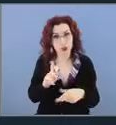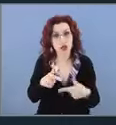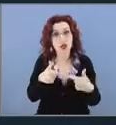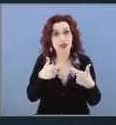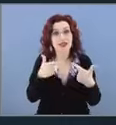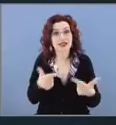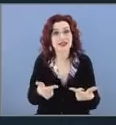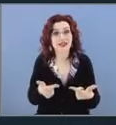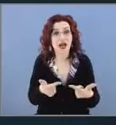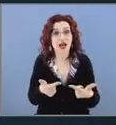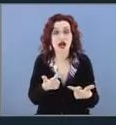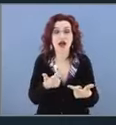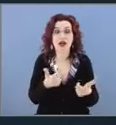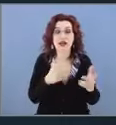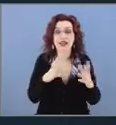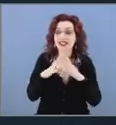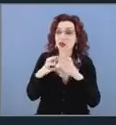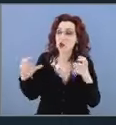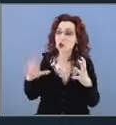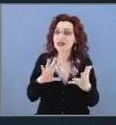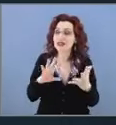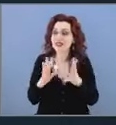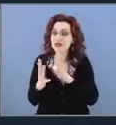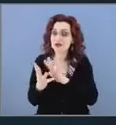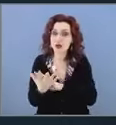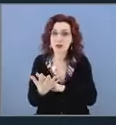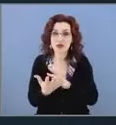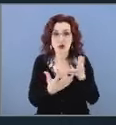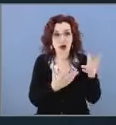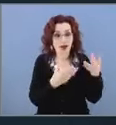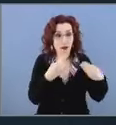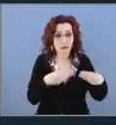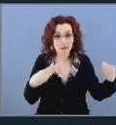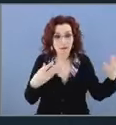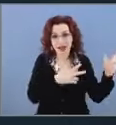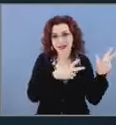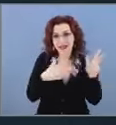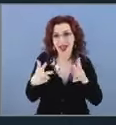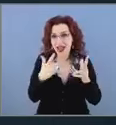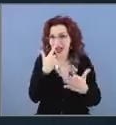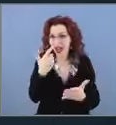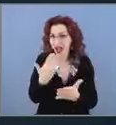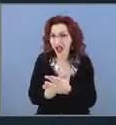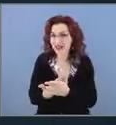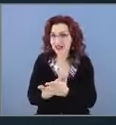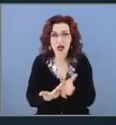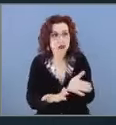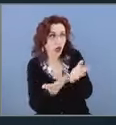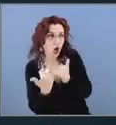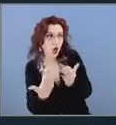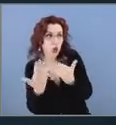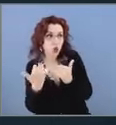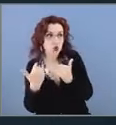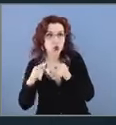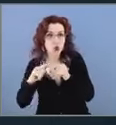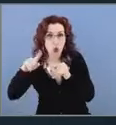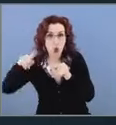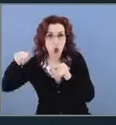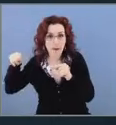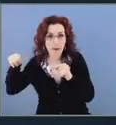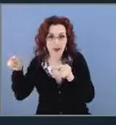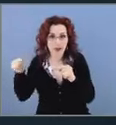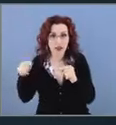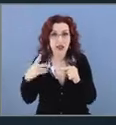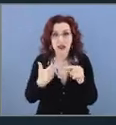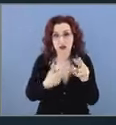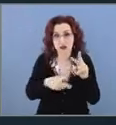trasformazione adatte ai nuovi trend di consumi, molto più legati a una ricerca della qualità, a